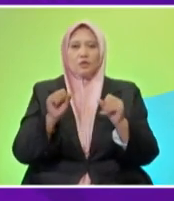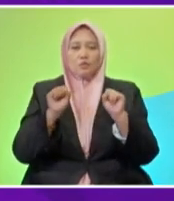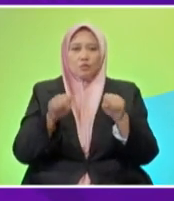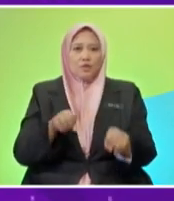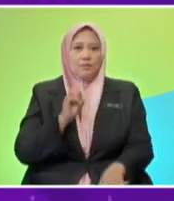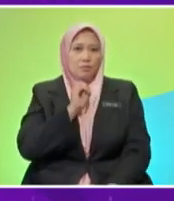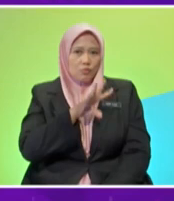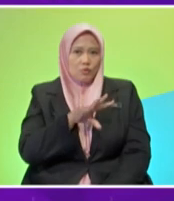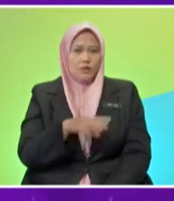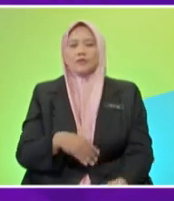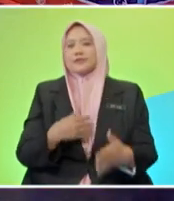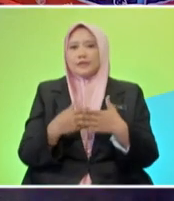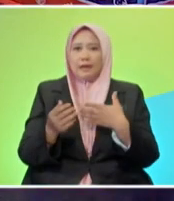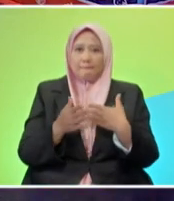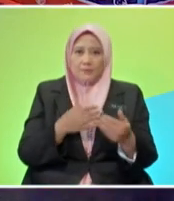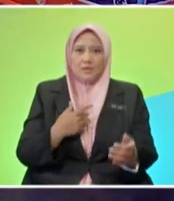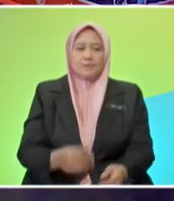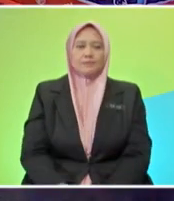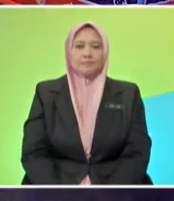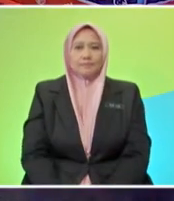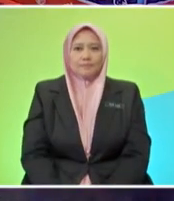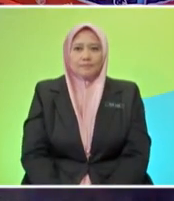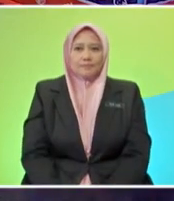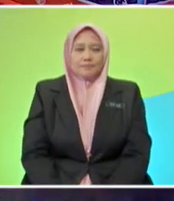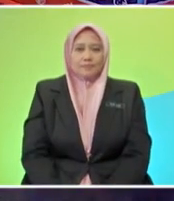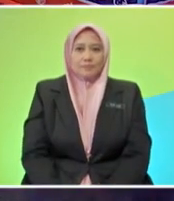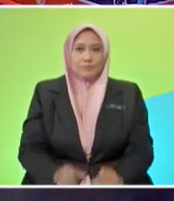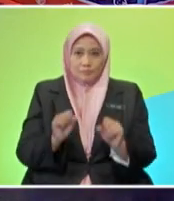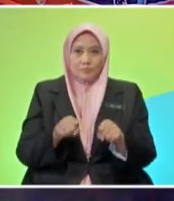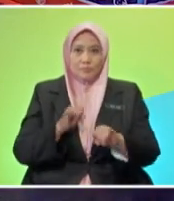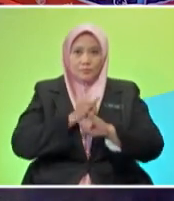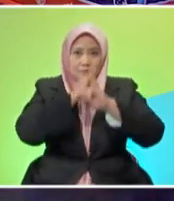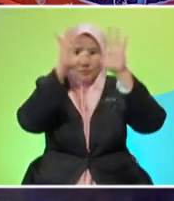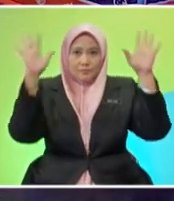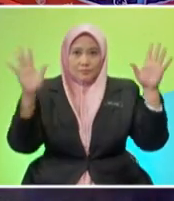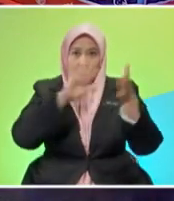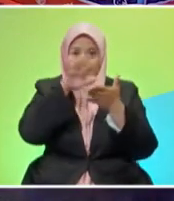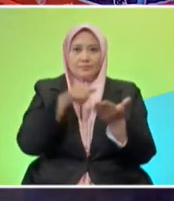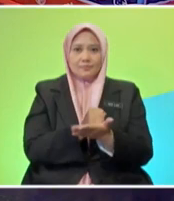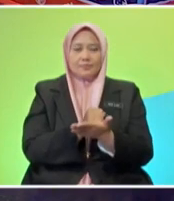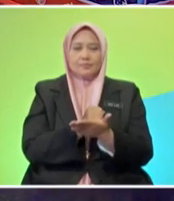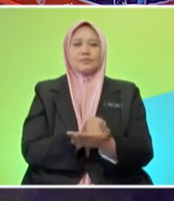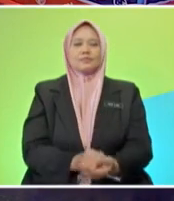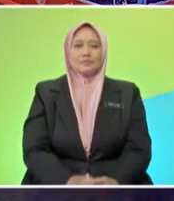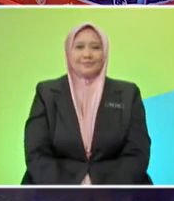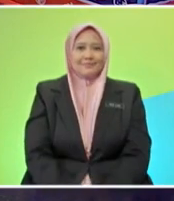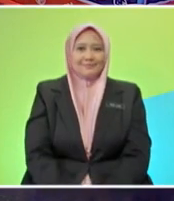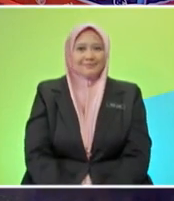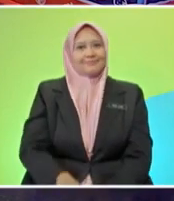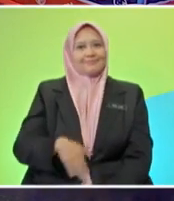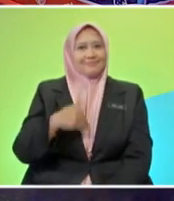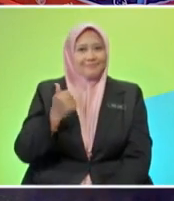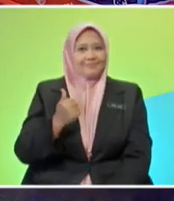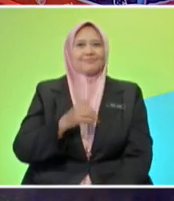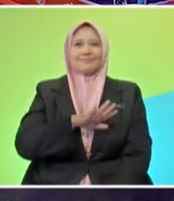Baik. Baik. Jelas murid-murid di dalam Google Meet dan juga yang berada di rumah? Jelas? Dapat ikuti? Baik,